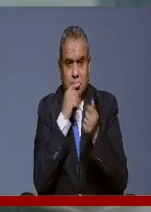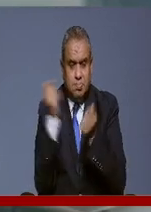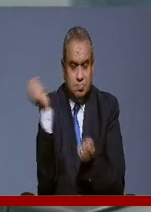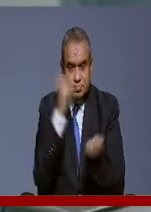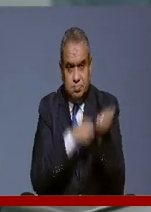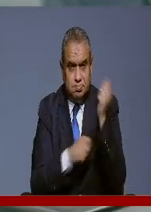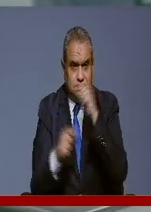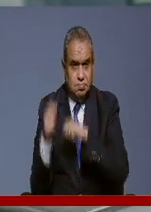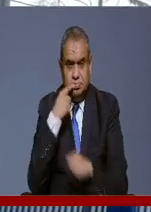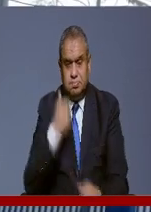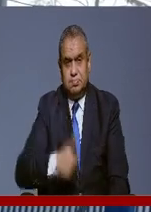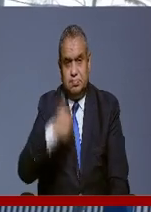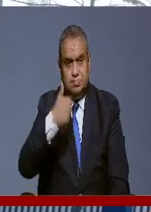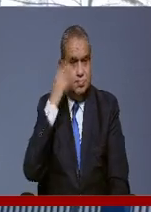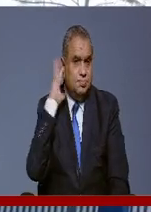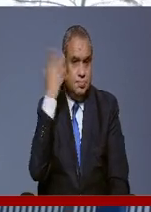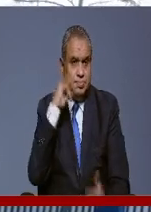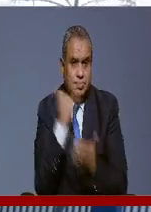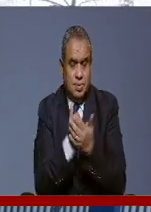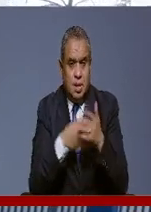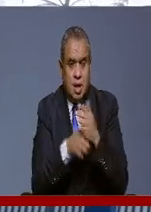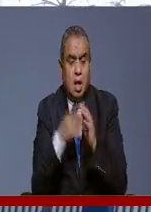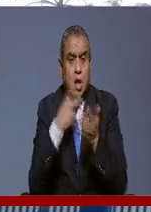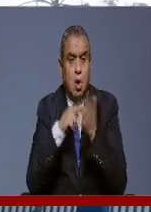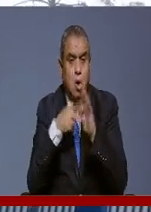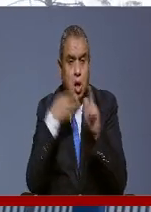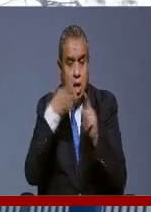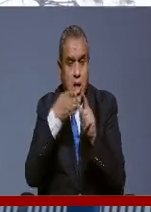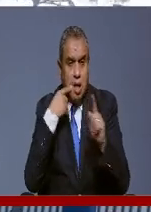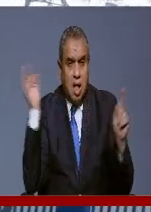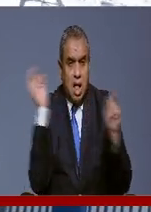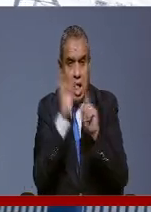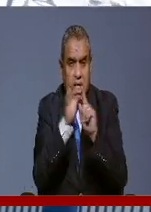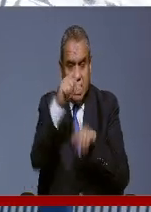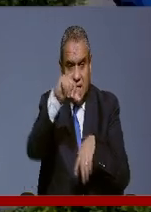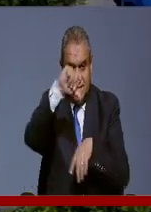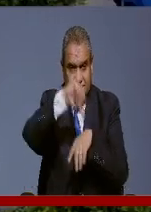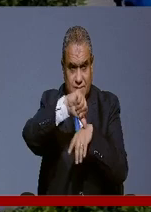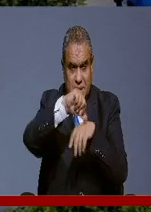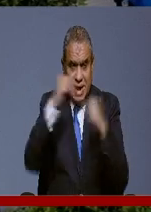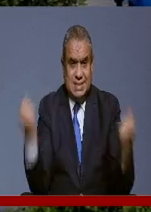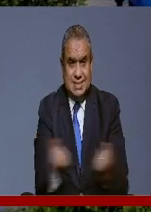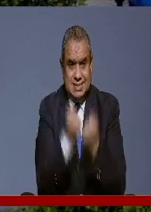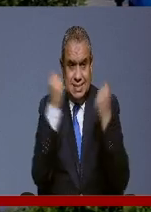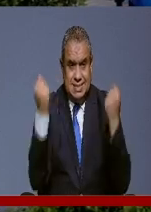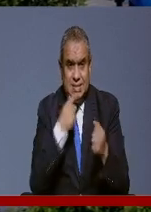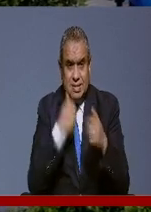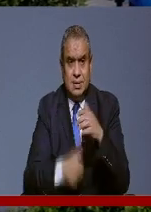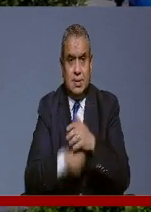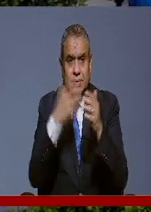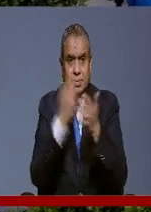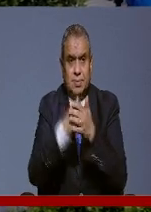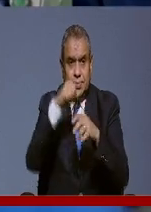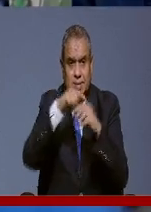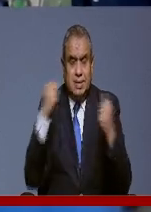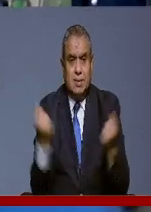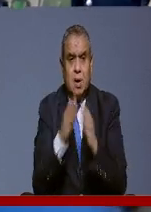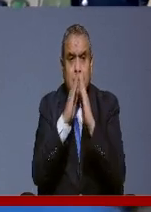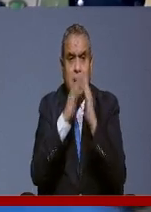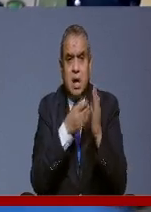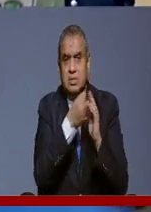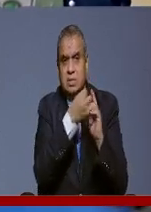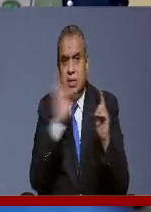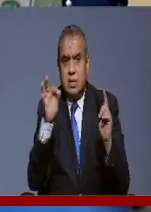بالجوده المطلوبه كان هدفنا ان مراكز التدريب والتاهيل توصل لكل مكان في مصر